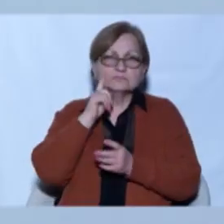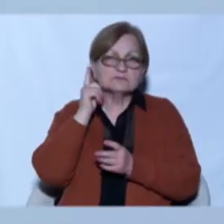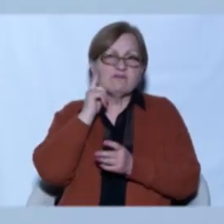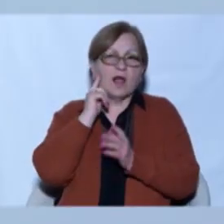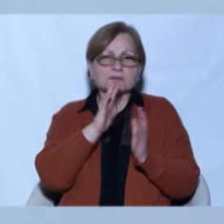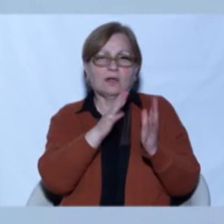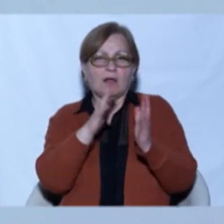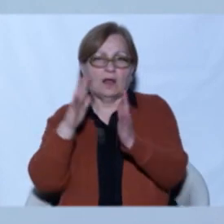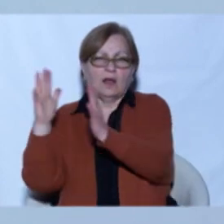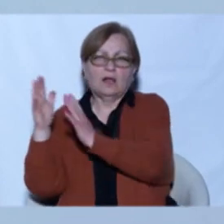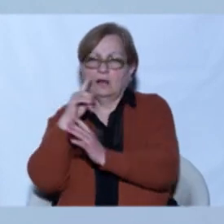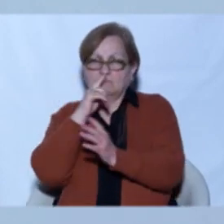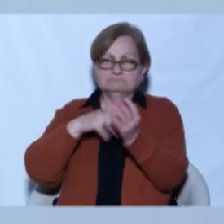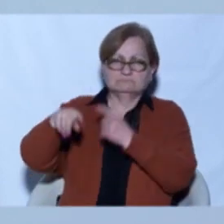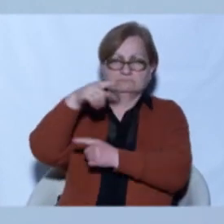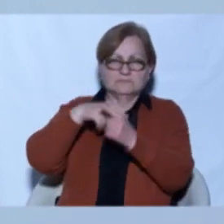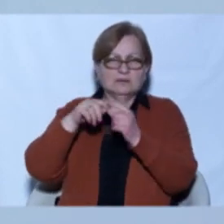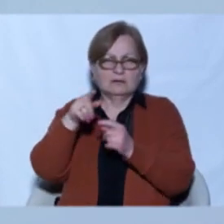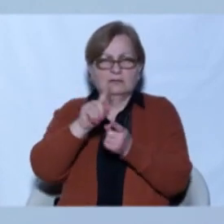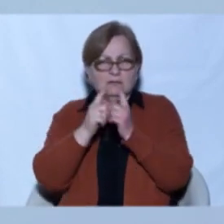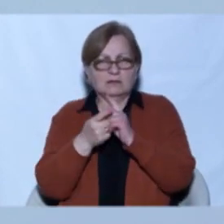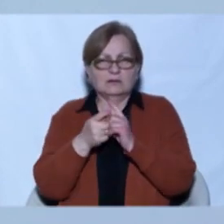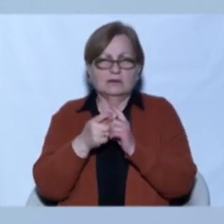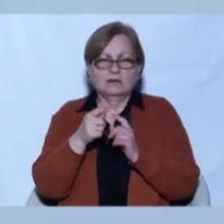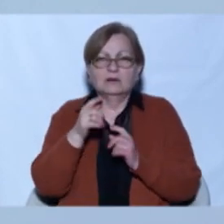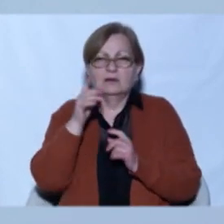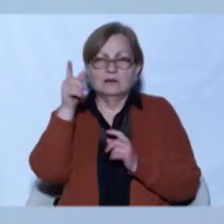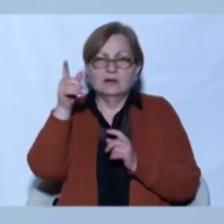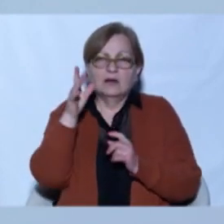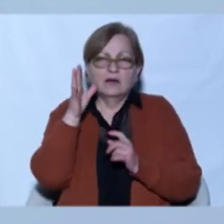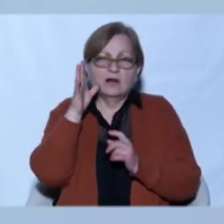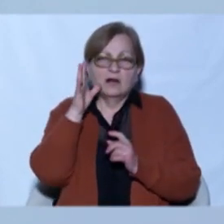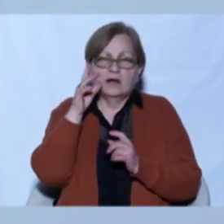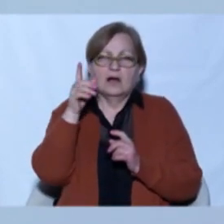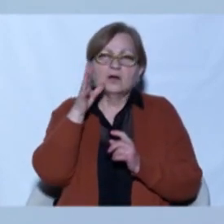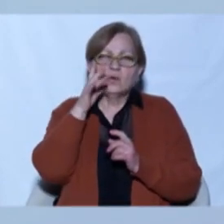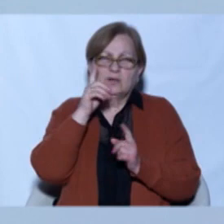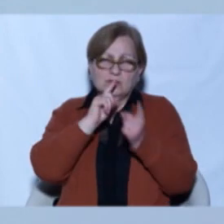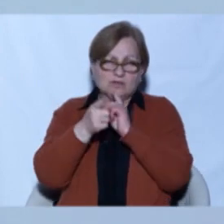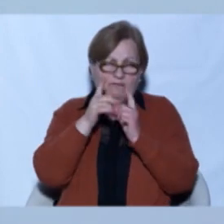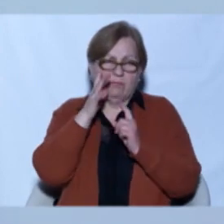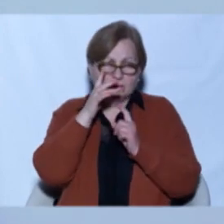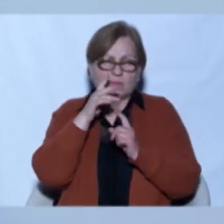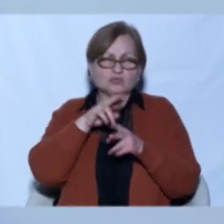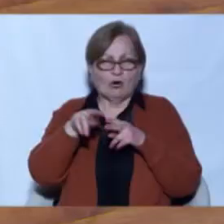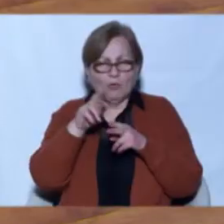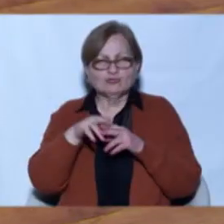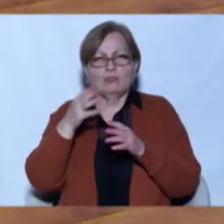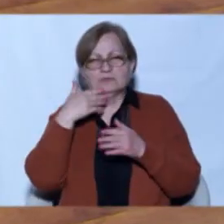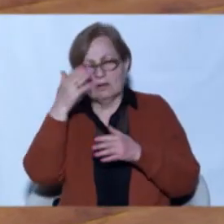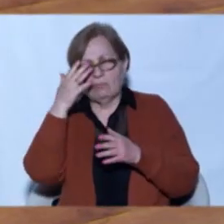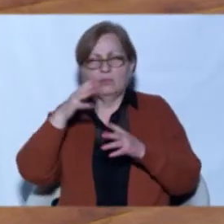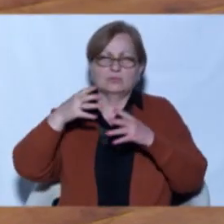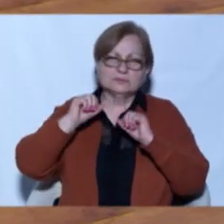სიტყვებს იყენებს ილია ჭავჭავაძე, ქვეყნისა დროთა ტრიალსა იგი არ ემორჩილება. ქვეყნის